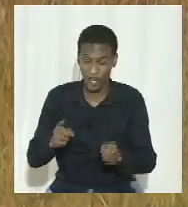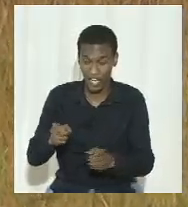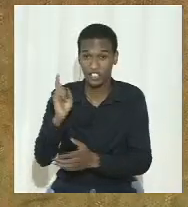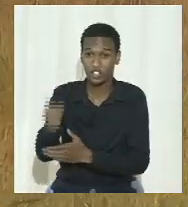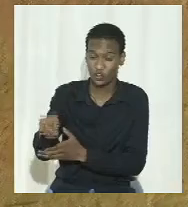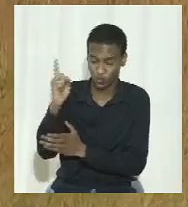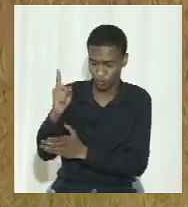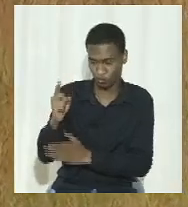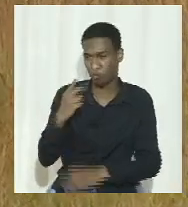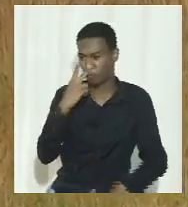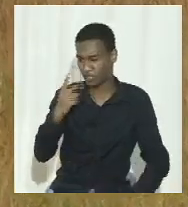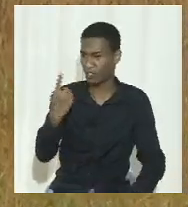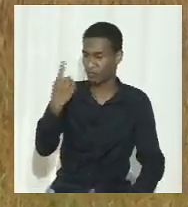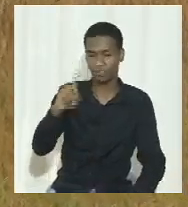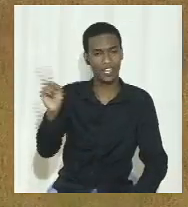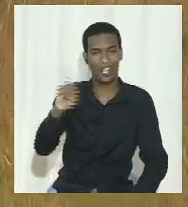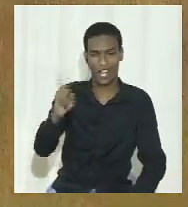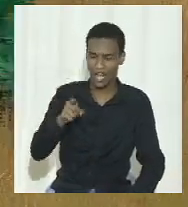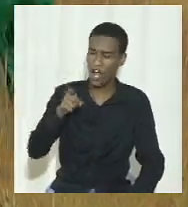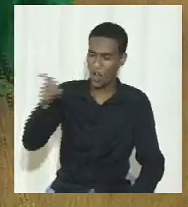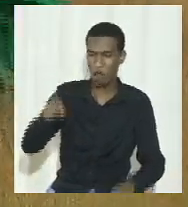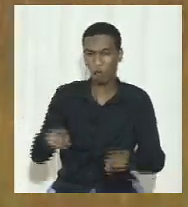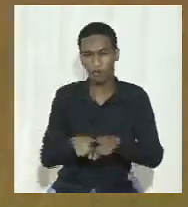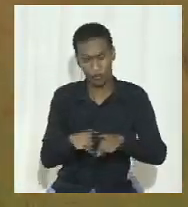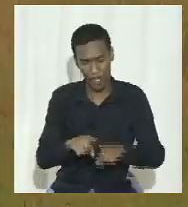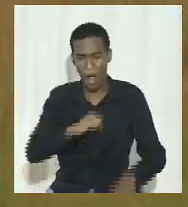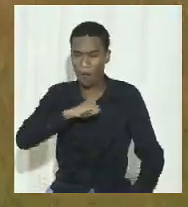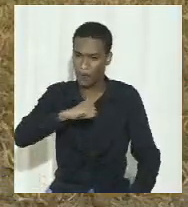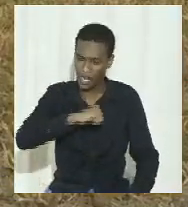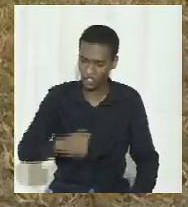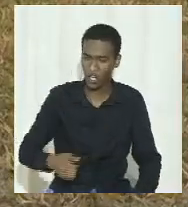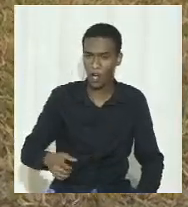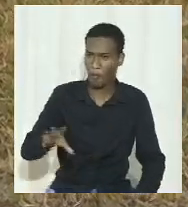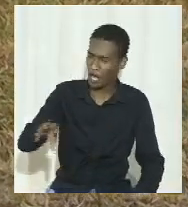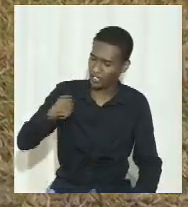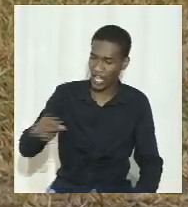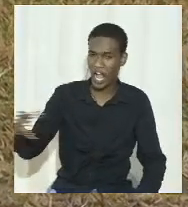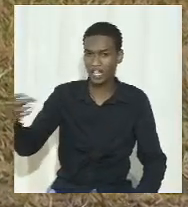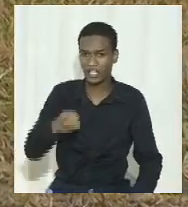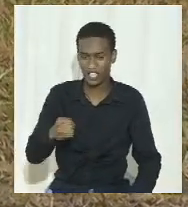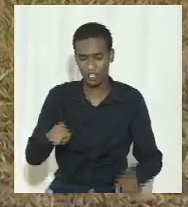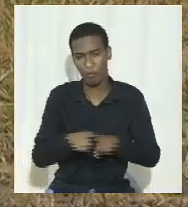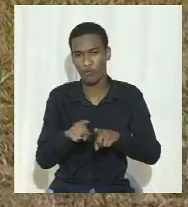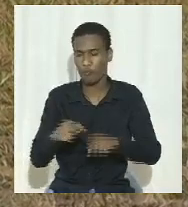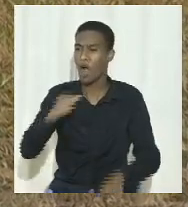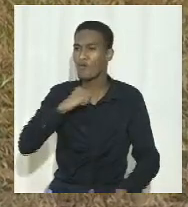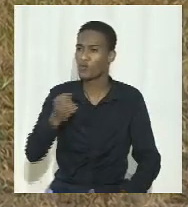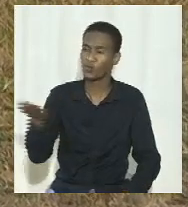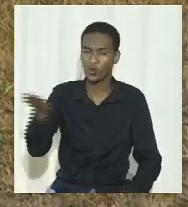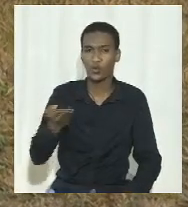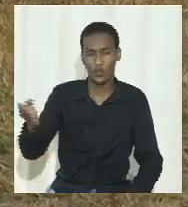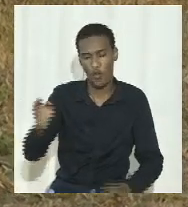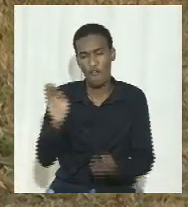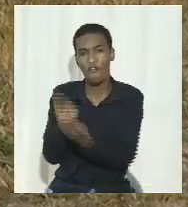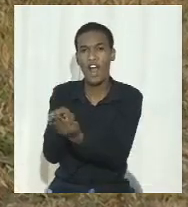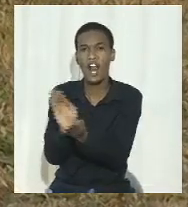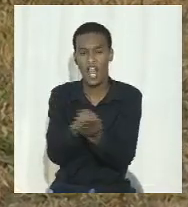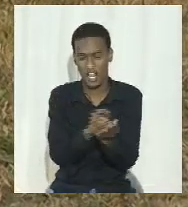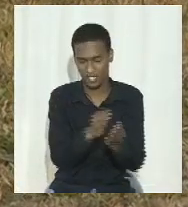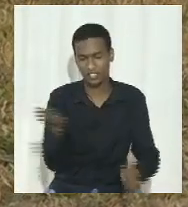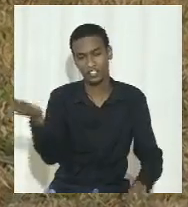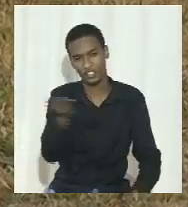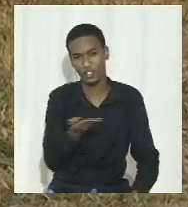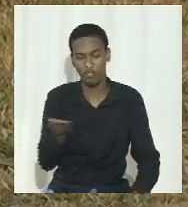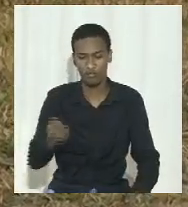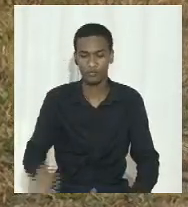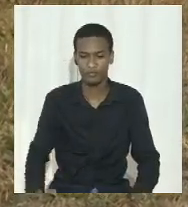na ny ivotoerana famongorana valala eto Madagasikara fa nandray ny andraiky ny avetrany amin'ny famongorana ireto andiam-balala ireto. Isan'ny kômina nanaovany asa